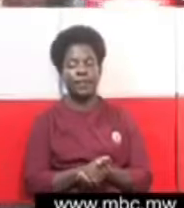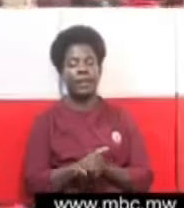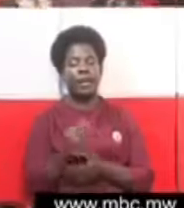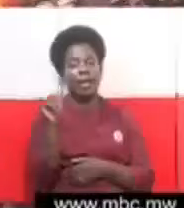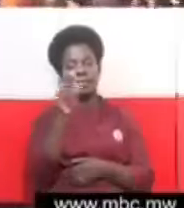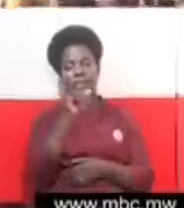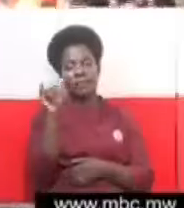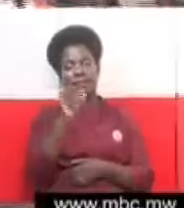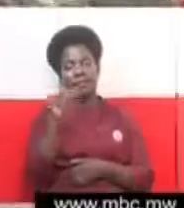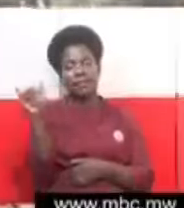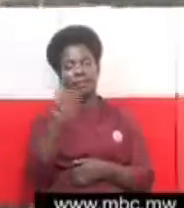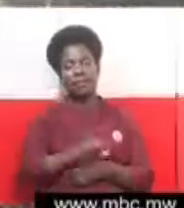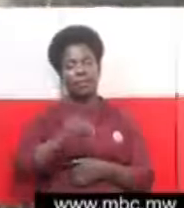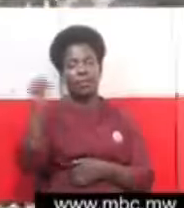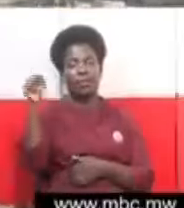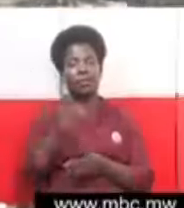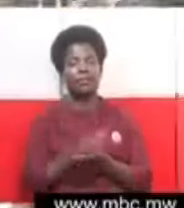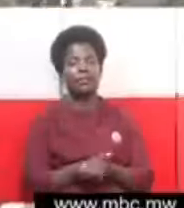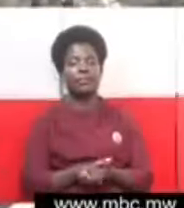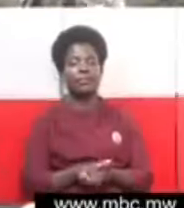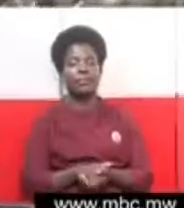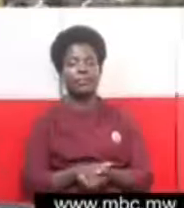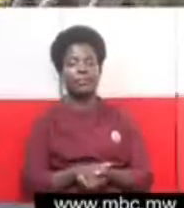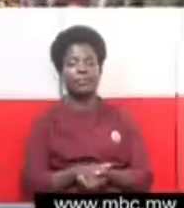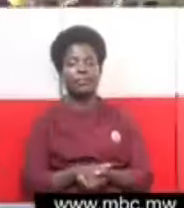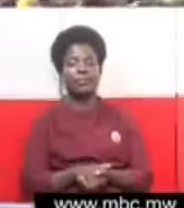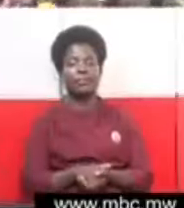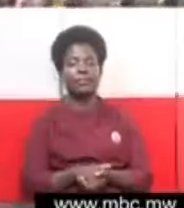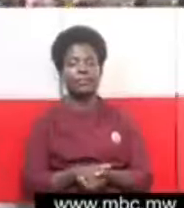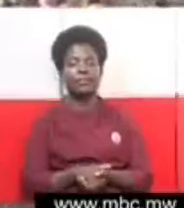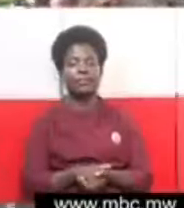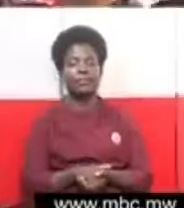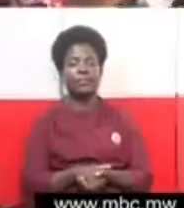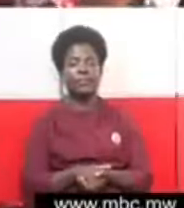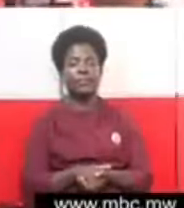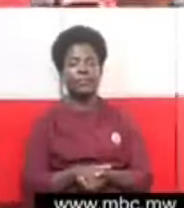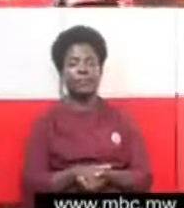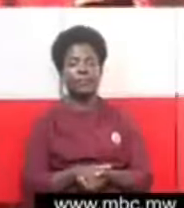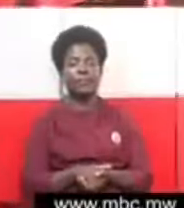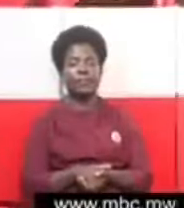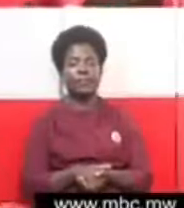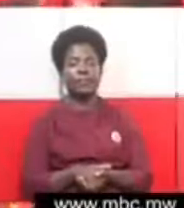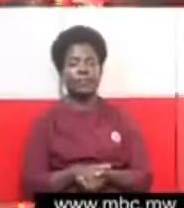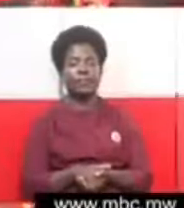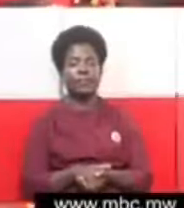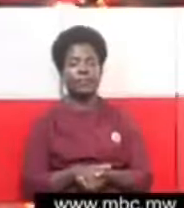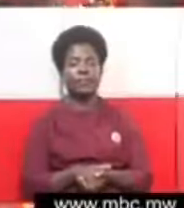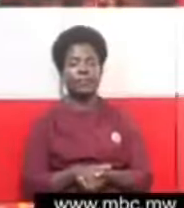Ndikati umuziki ule